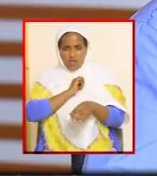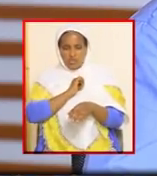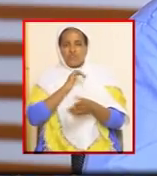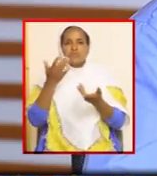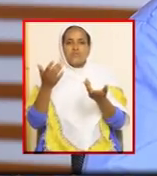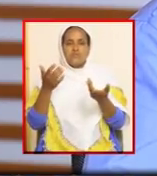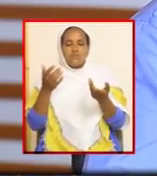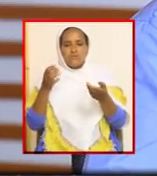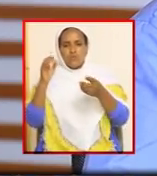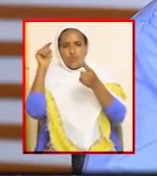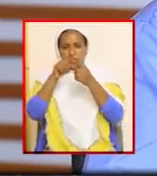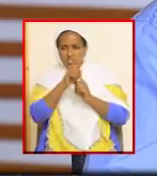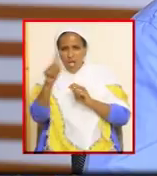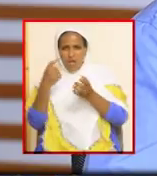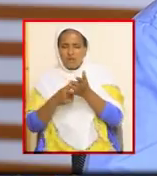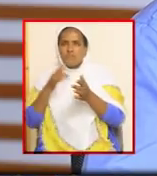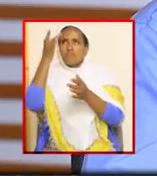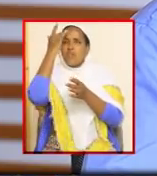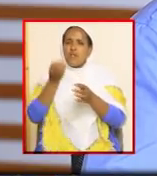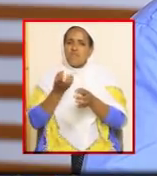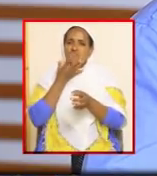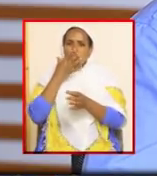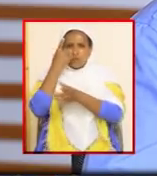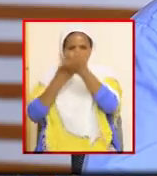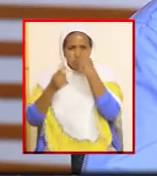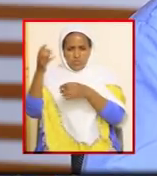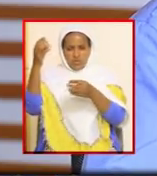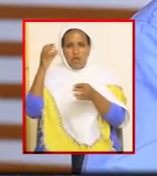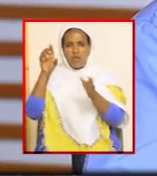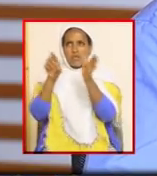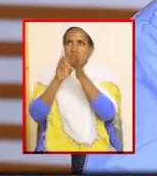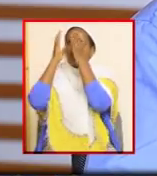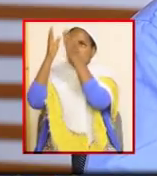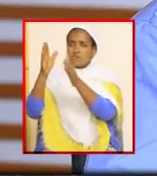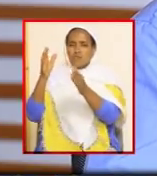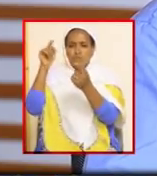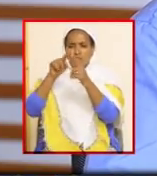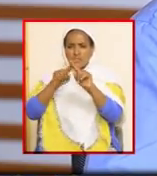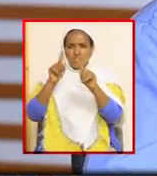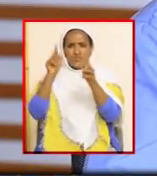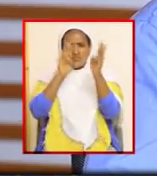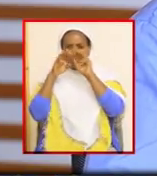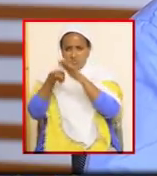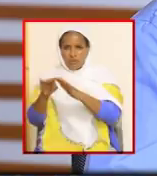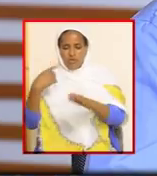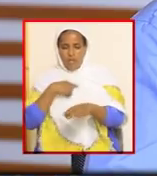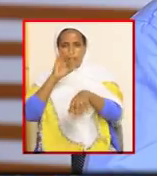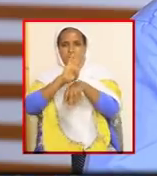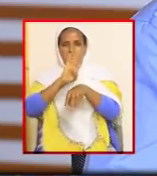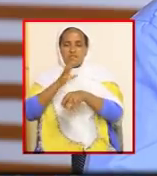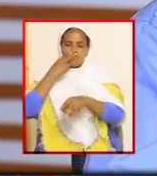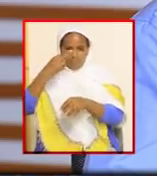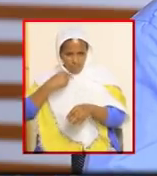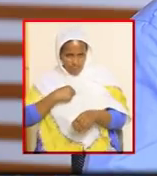የራሳችን ሳንተቀም ወደዛ ራሳችንን በዘፈቀደ ከምንዘፍቅና ወደተለያዩ ችግሮች ውስጥ ከምንገባ እኛ